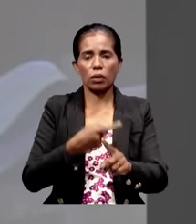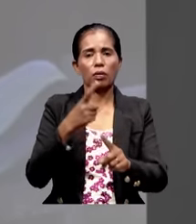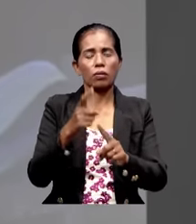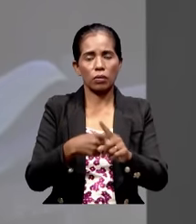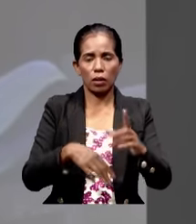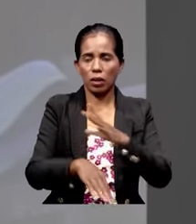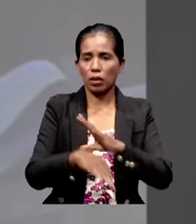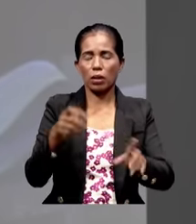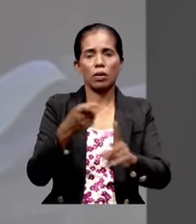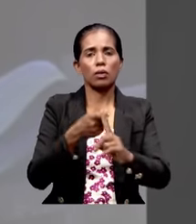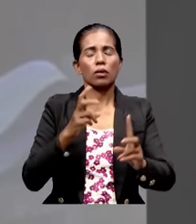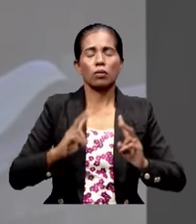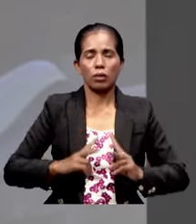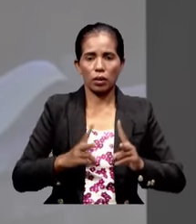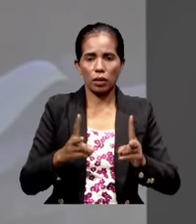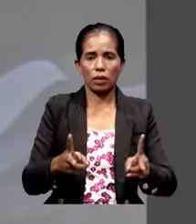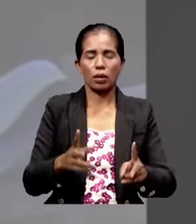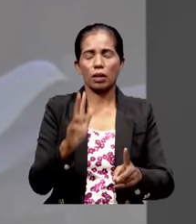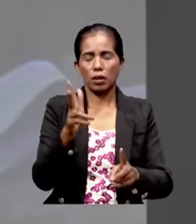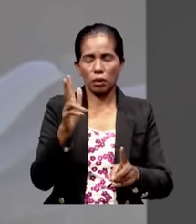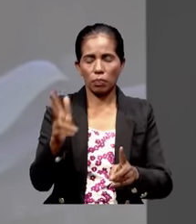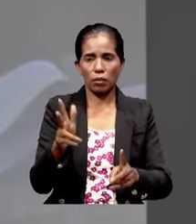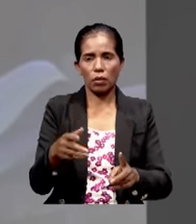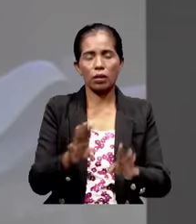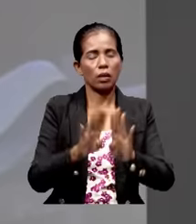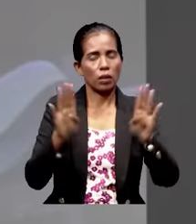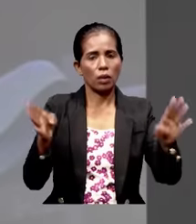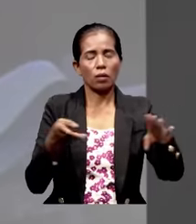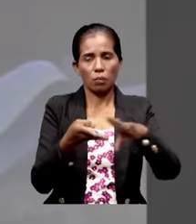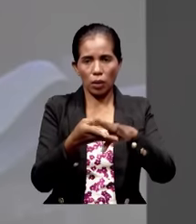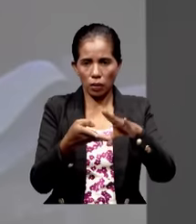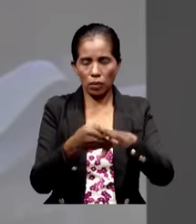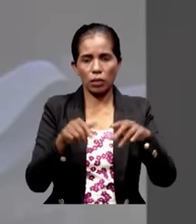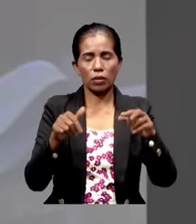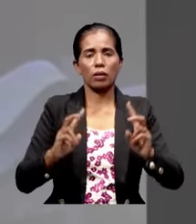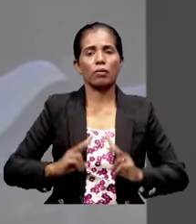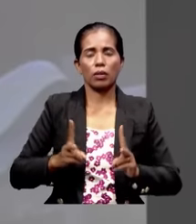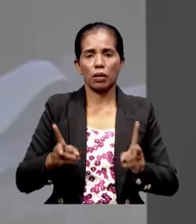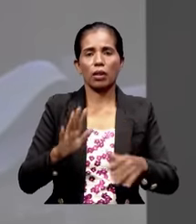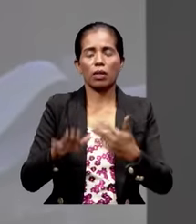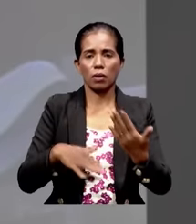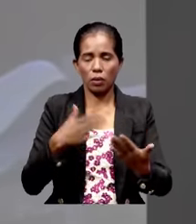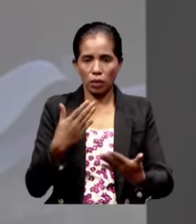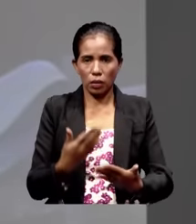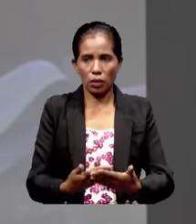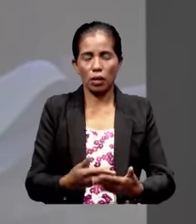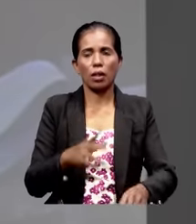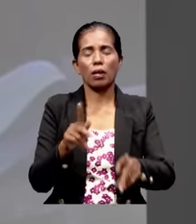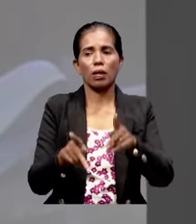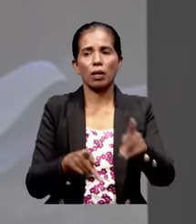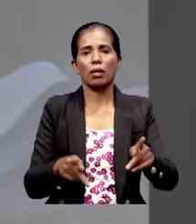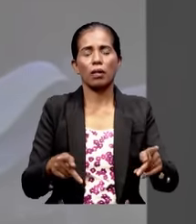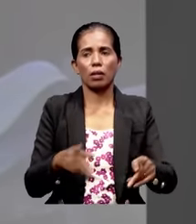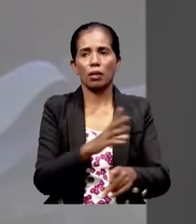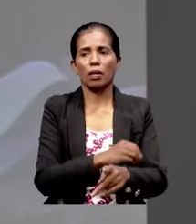usi osang veteranos sin $30 tamba se lo que duni banco ira ne veteranos sermo sai dos ema ne bem aki habe